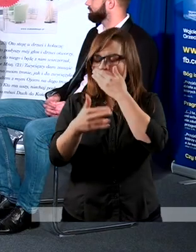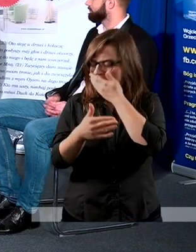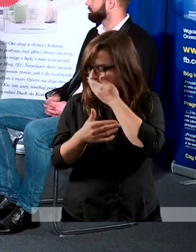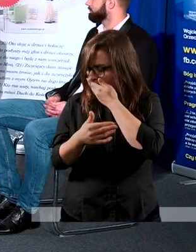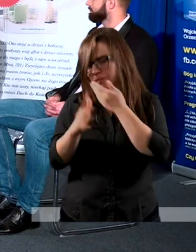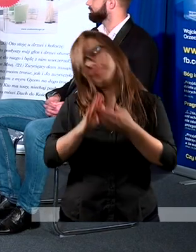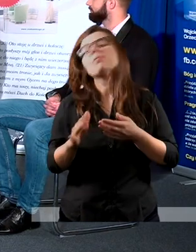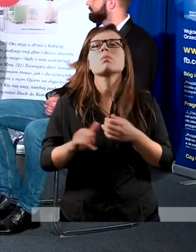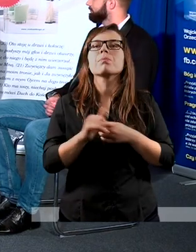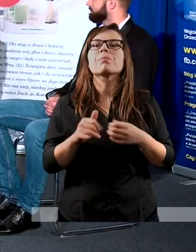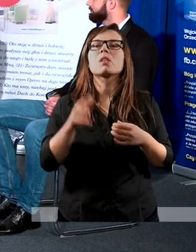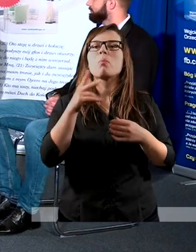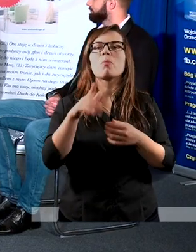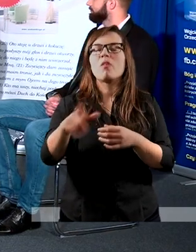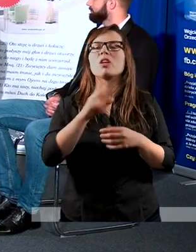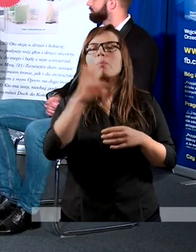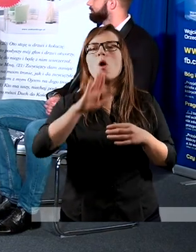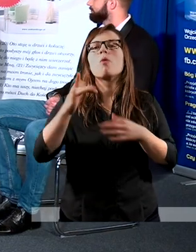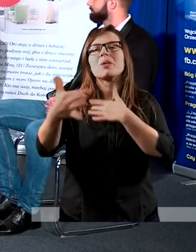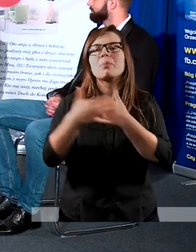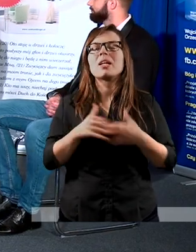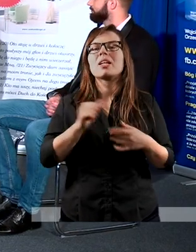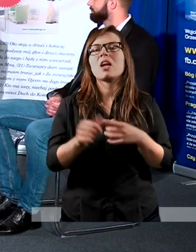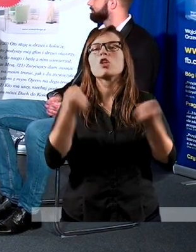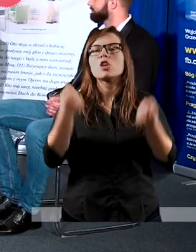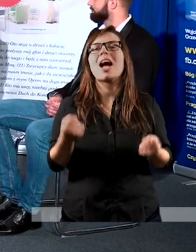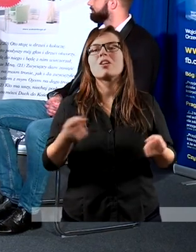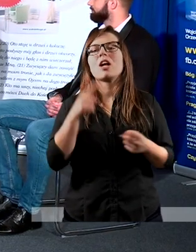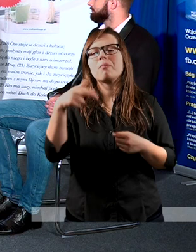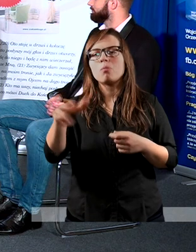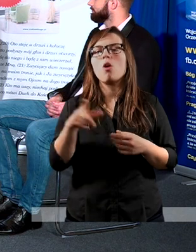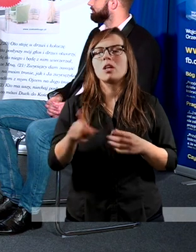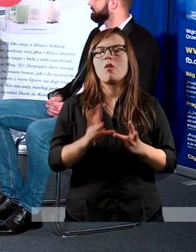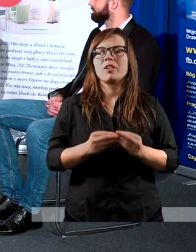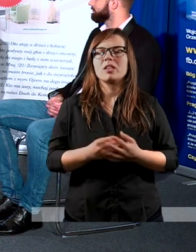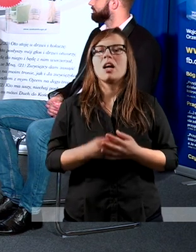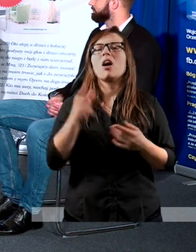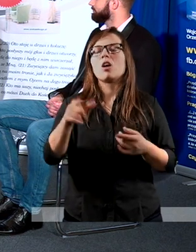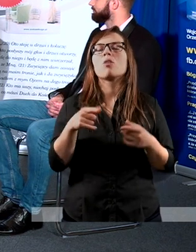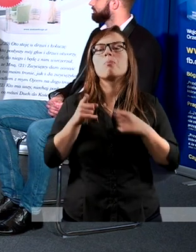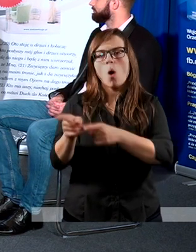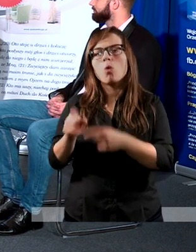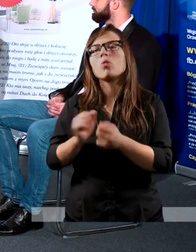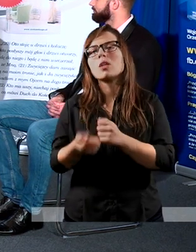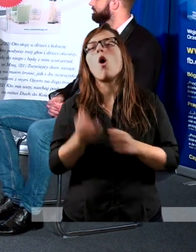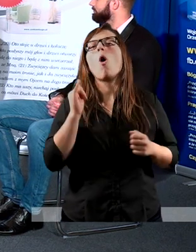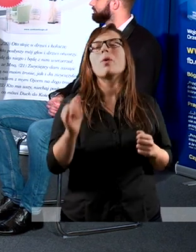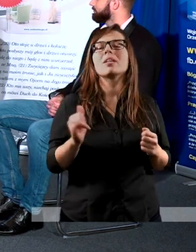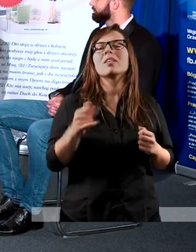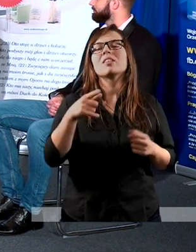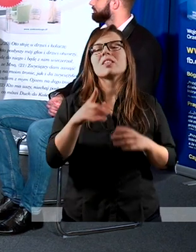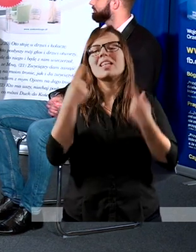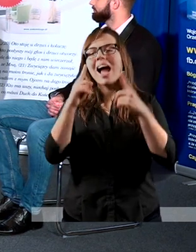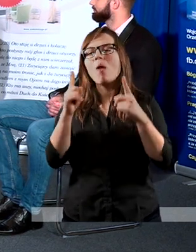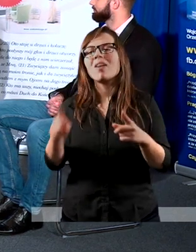w Biblii jest jednak ten fragment, który mówi, że bogatemu będzie ciężej wejść do królestwa. Bo są pokusy różnego rodzaju. Są pokusy i